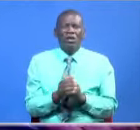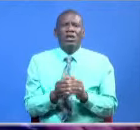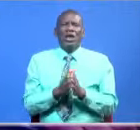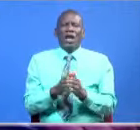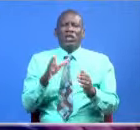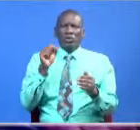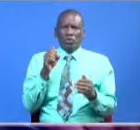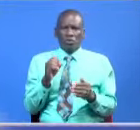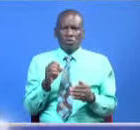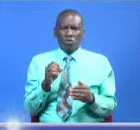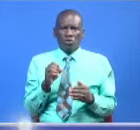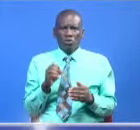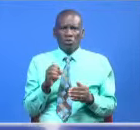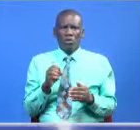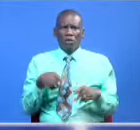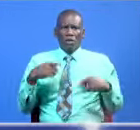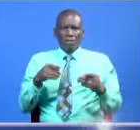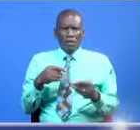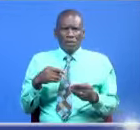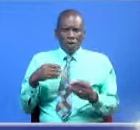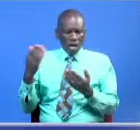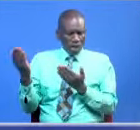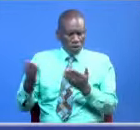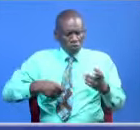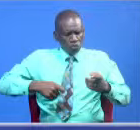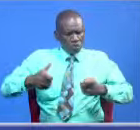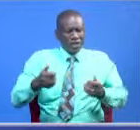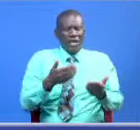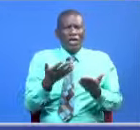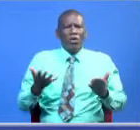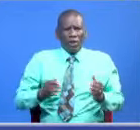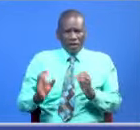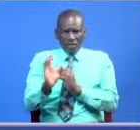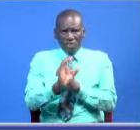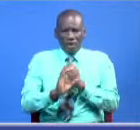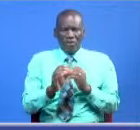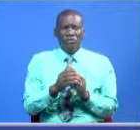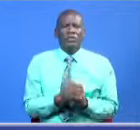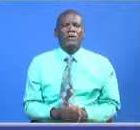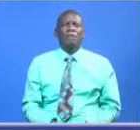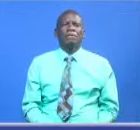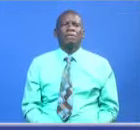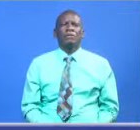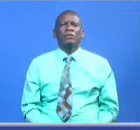hivyo unaruhusiwa kuuzwa popote nchini.